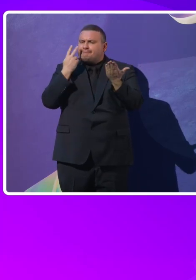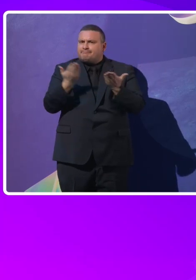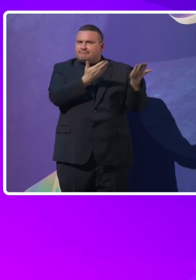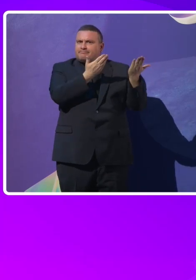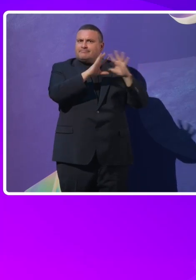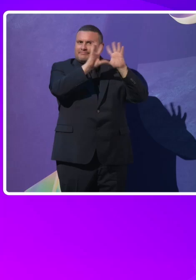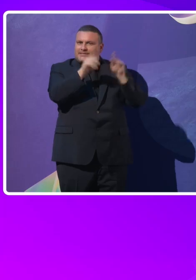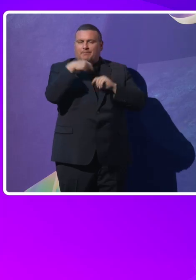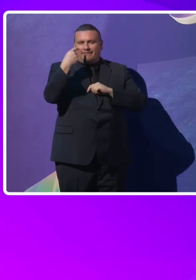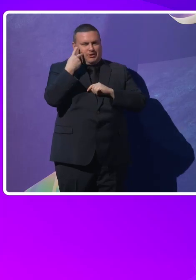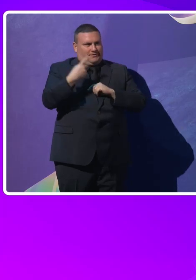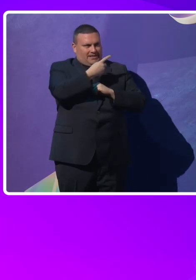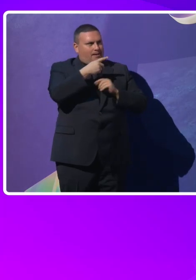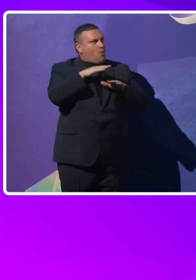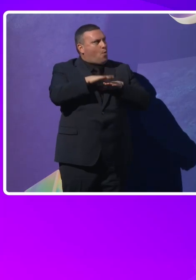tutte queste tecnologie